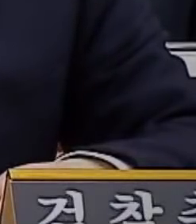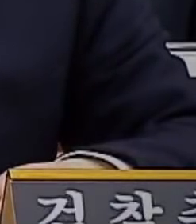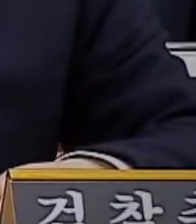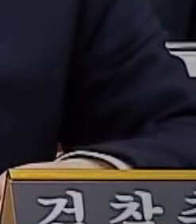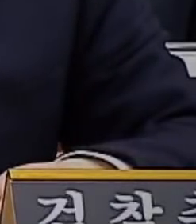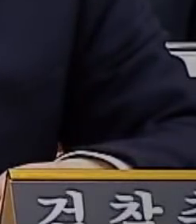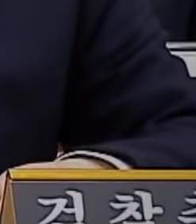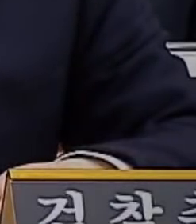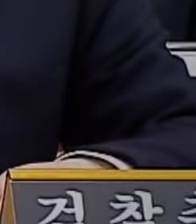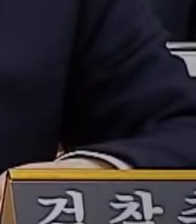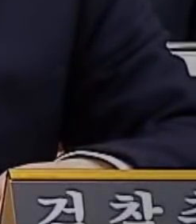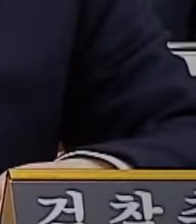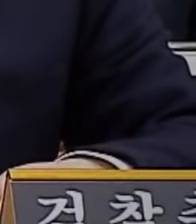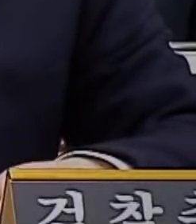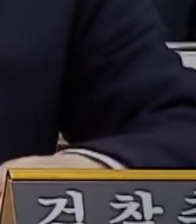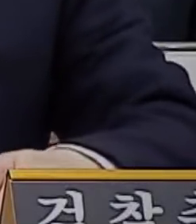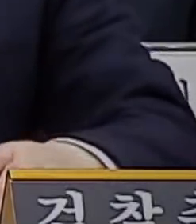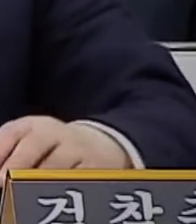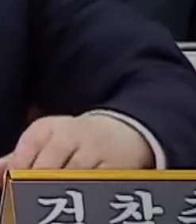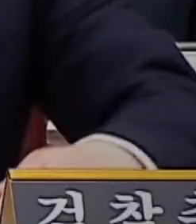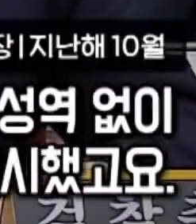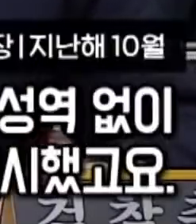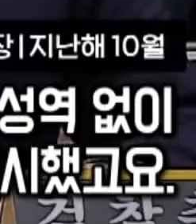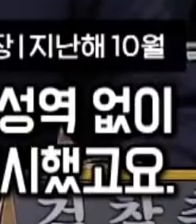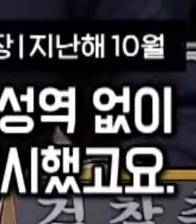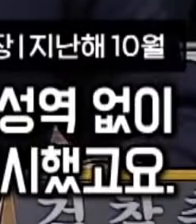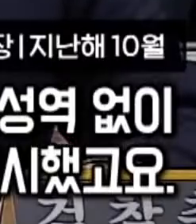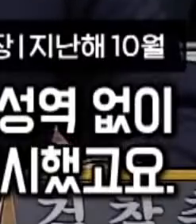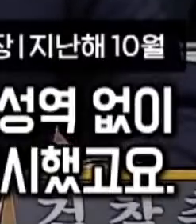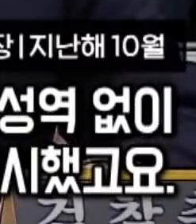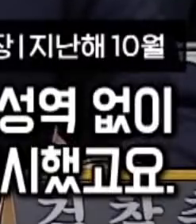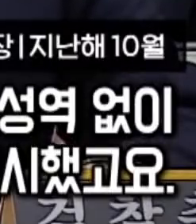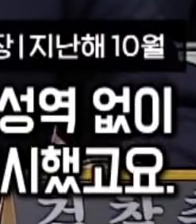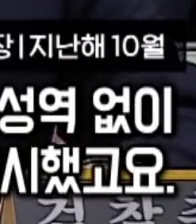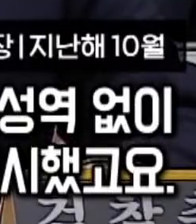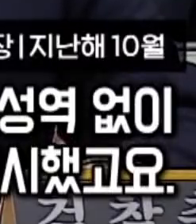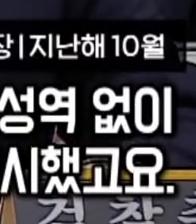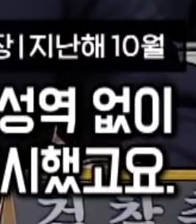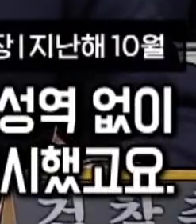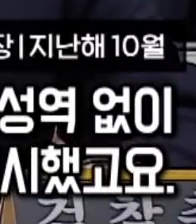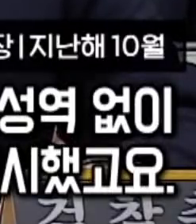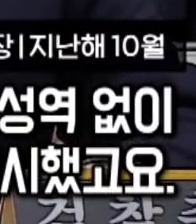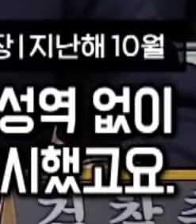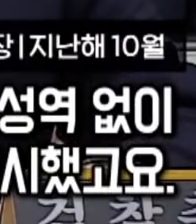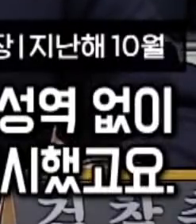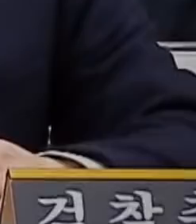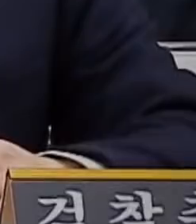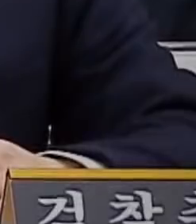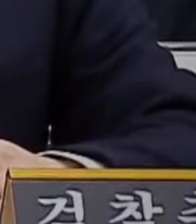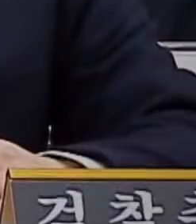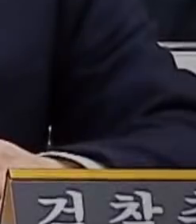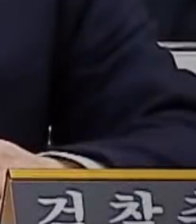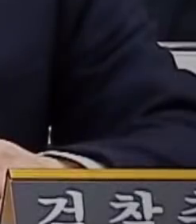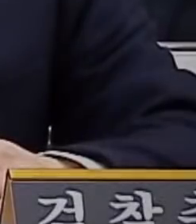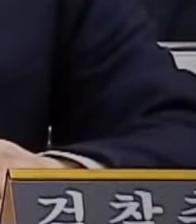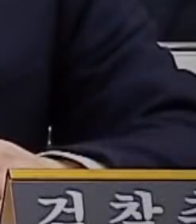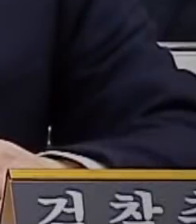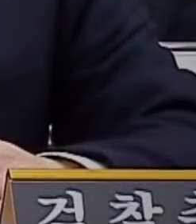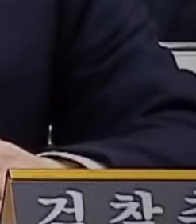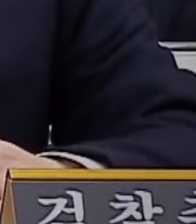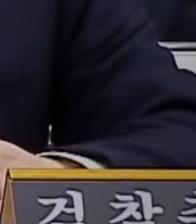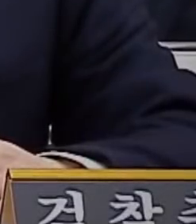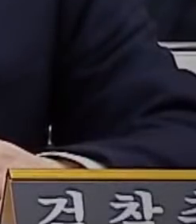압수수색 대상에서 제외한 이유가 뭐예요? 저는 철저하게 성역 없이 그 압수수색하라고 지시했고요. 수사가 아니에요,